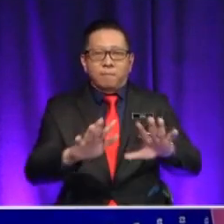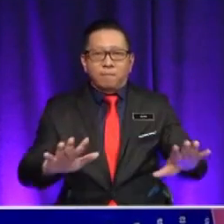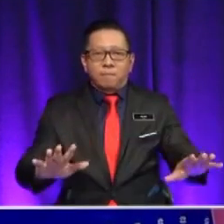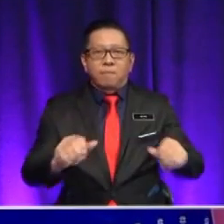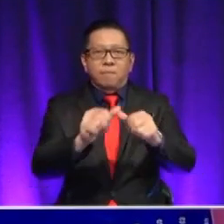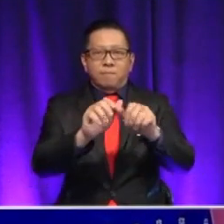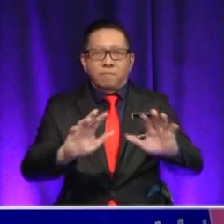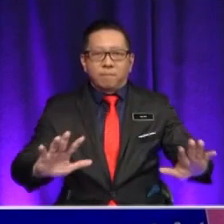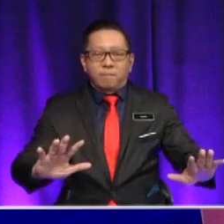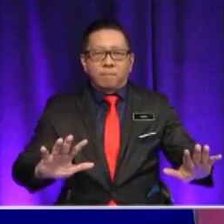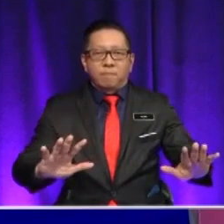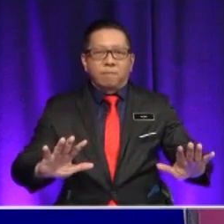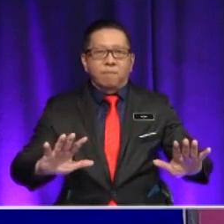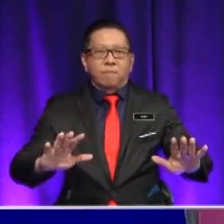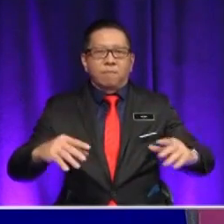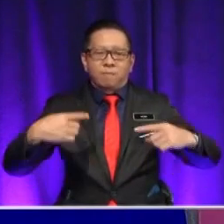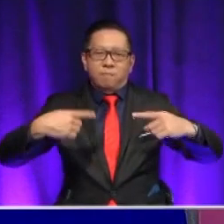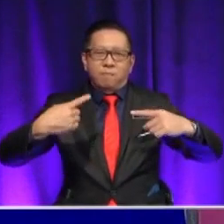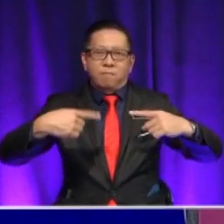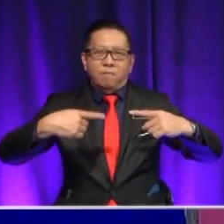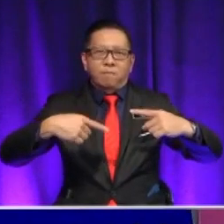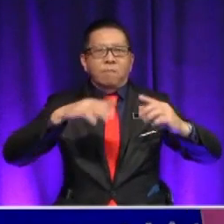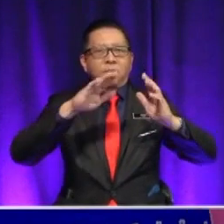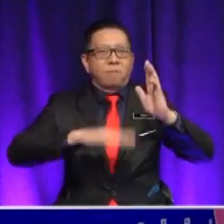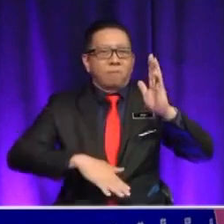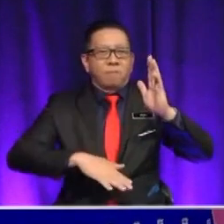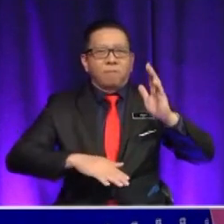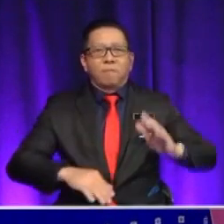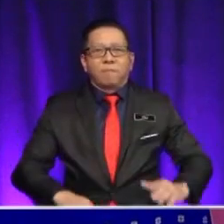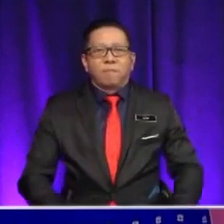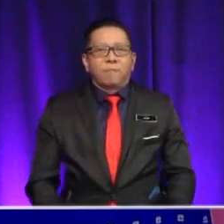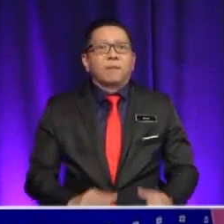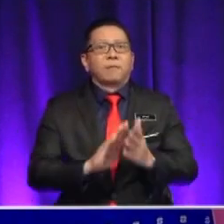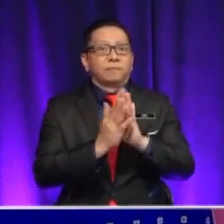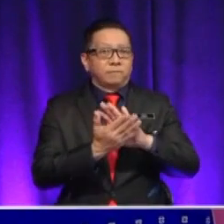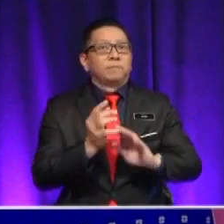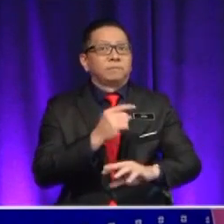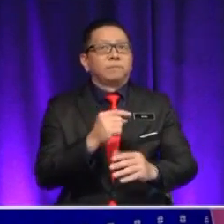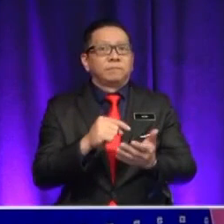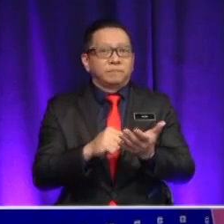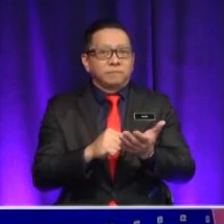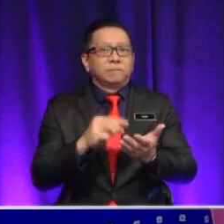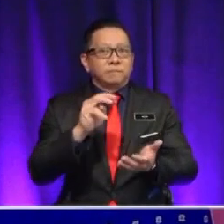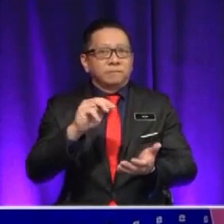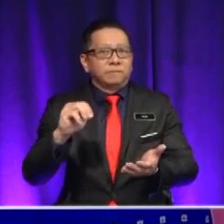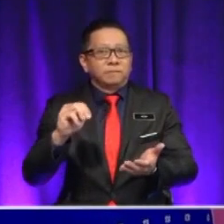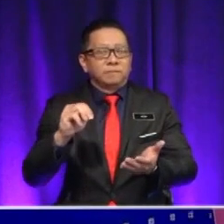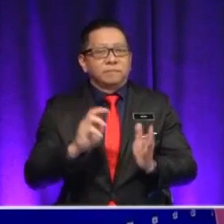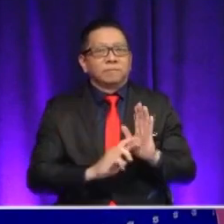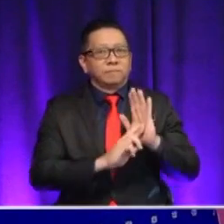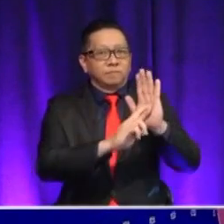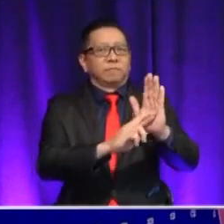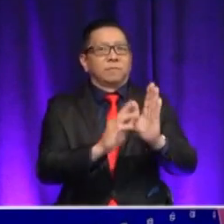sebarang persengketaan dan juga permusuhan Mira. Okey, jadi pada hari ini murid-murid boleh merujuk buku